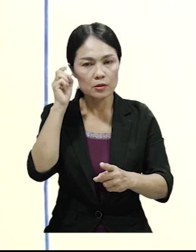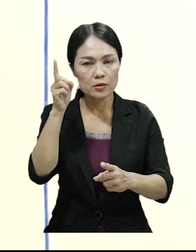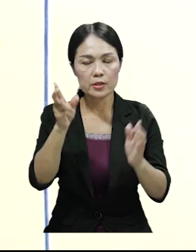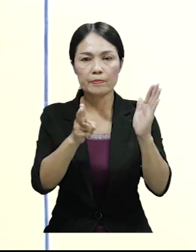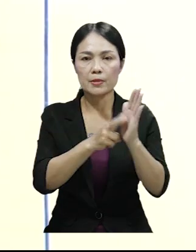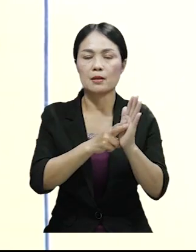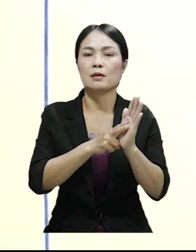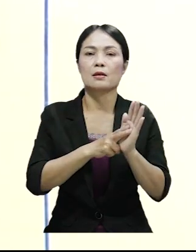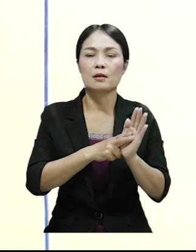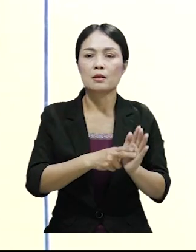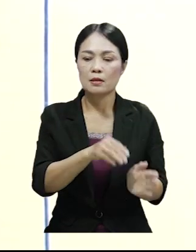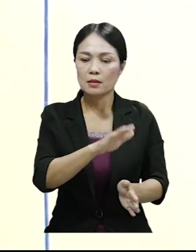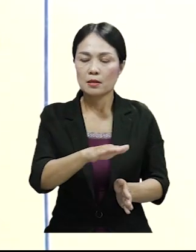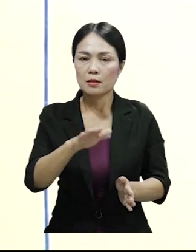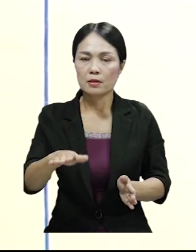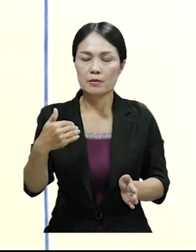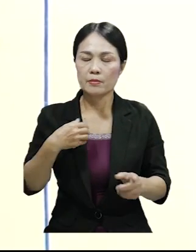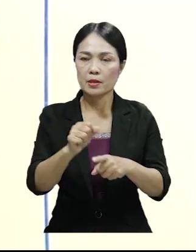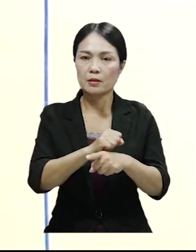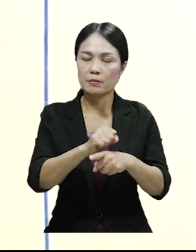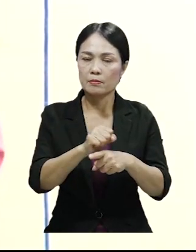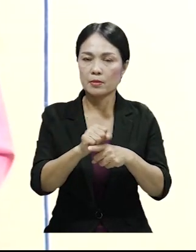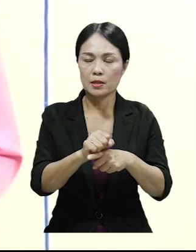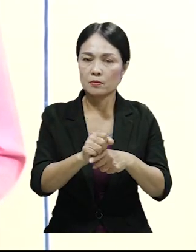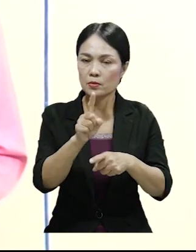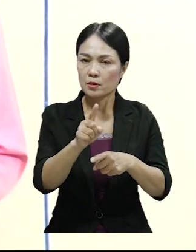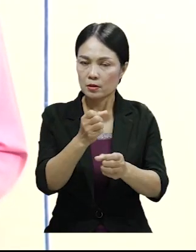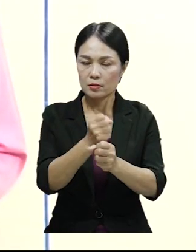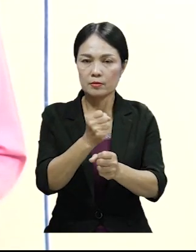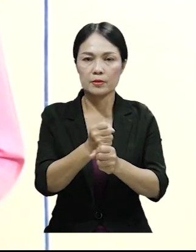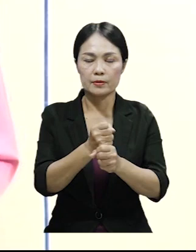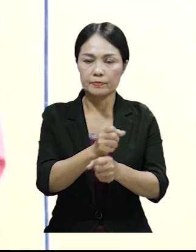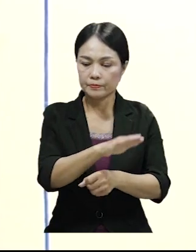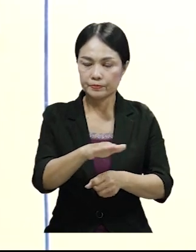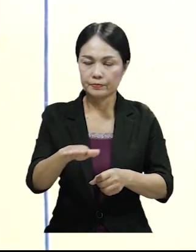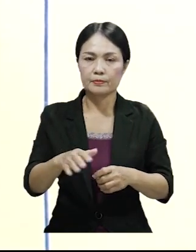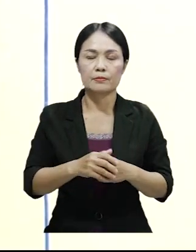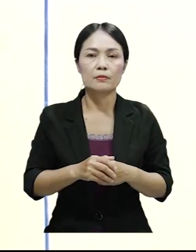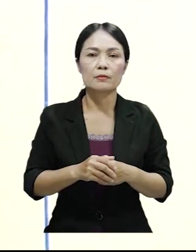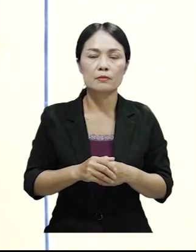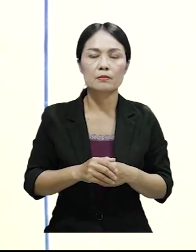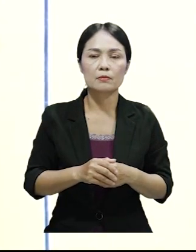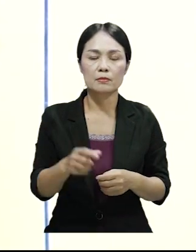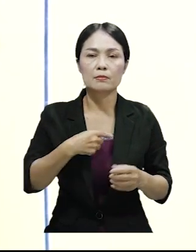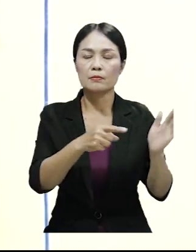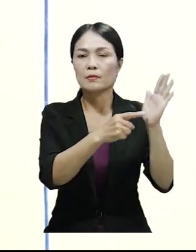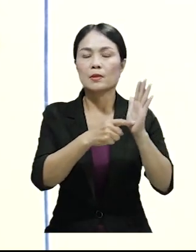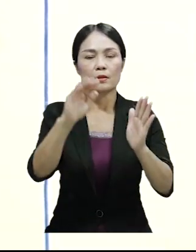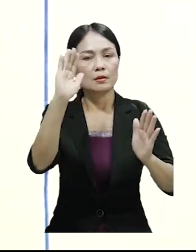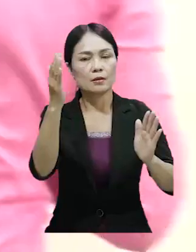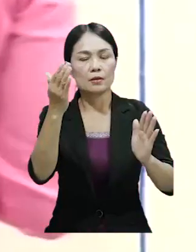ល់ច្បាស់លោកគ្រូចង់ដឹងមានលំហាត់មួយឲ្យកូនធ្វើណាកូនណាបាទលោកគ្រូនឹងមានលំហាត់មួយឲ្យកូនធ្វើតោះឥឡូវលោកគ្រូសូមបង្ហាញ